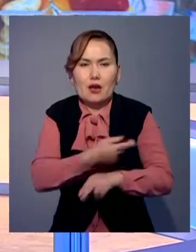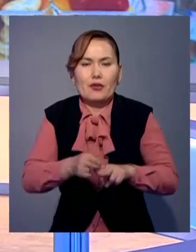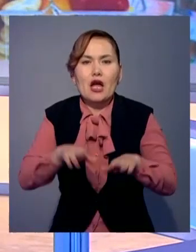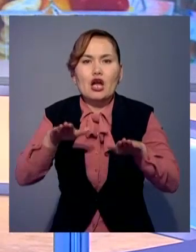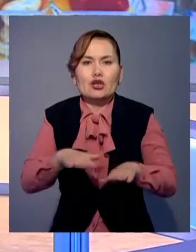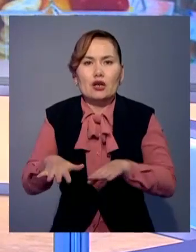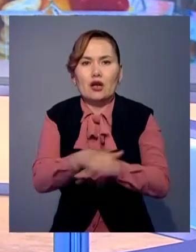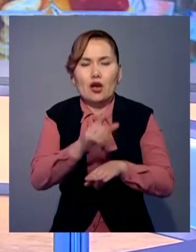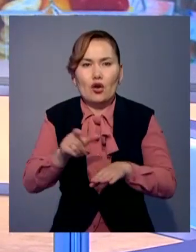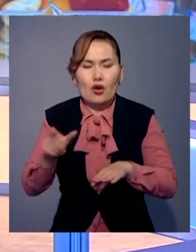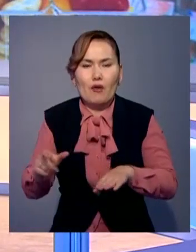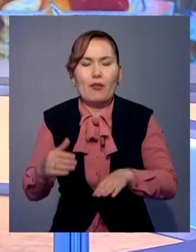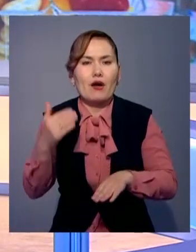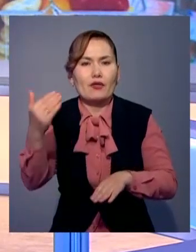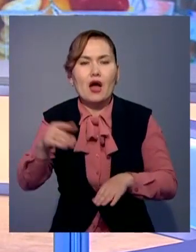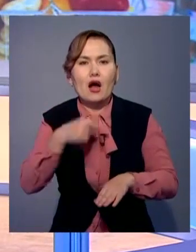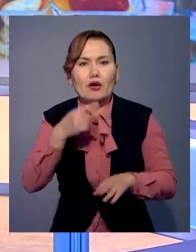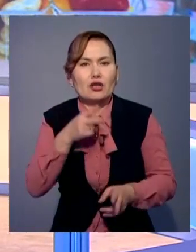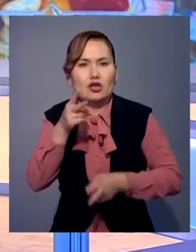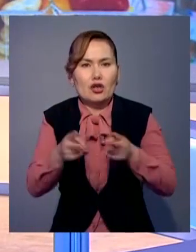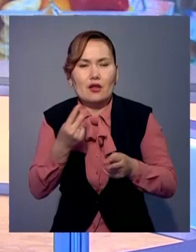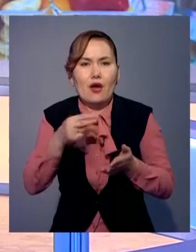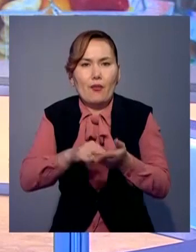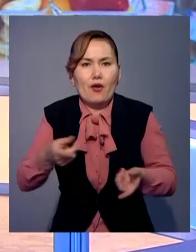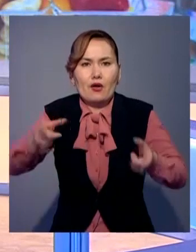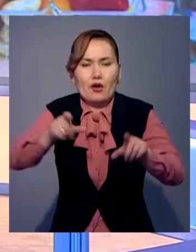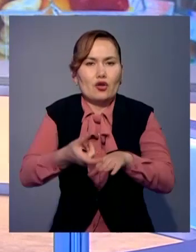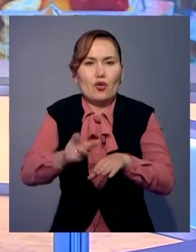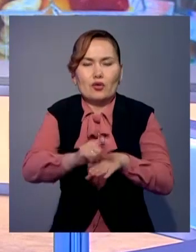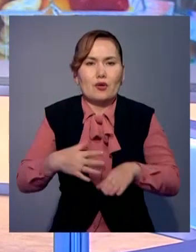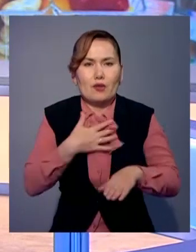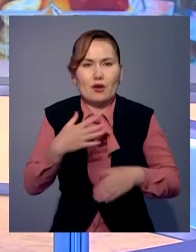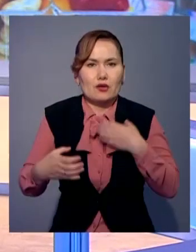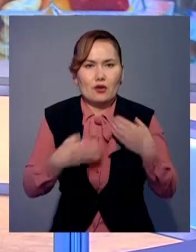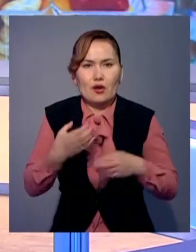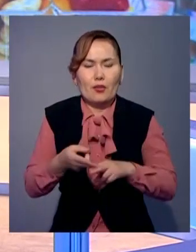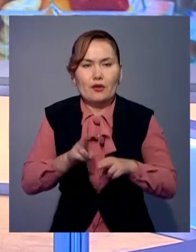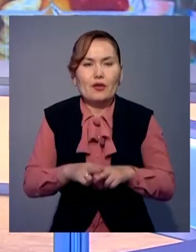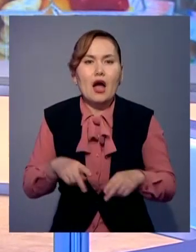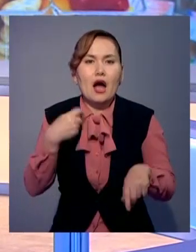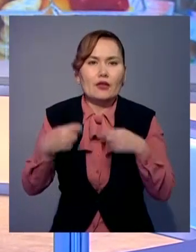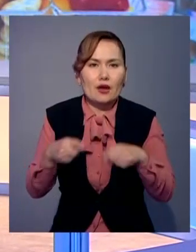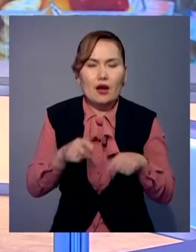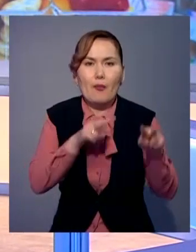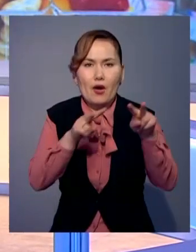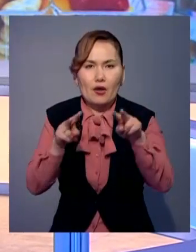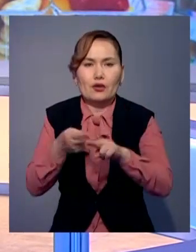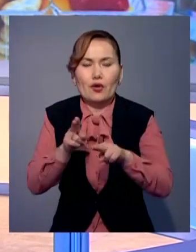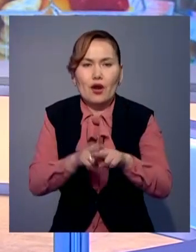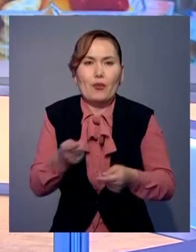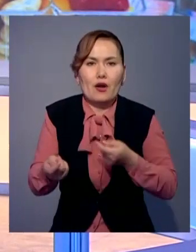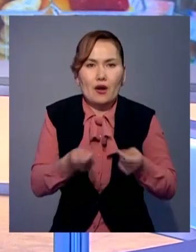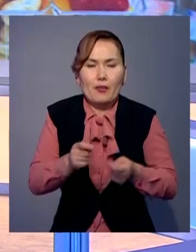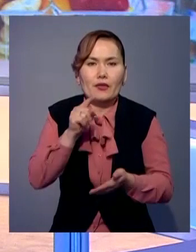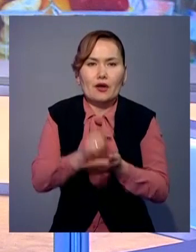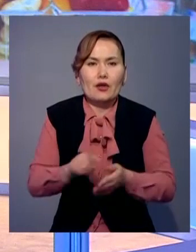баға бұрынғыдай 10 теңгелеп емес, 100 теңгелеп өсетін болды деп дабыл қағып жатыр. Осындайда нарыққа бақылау жасап жөнге келтіруге жауапты